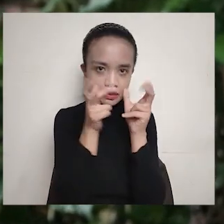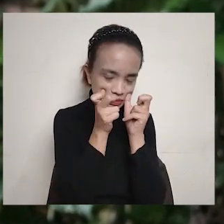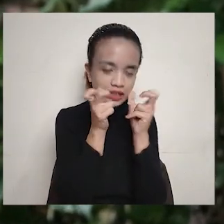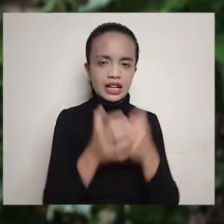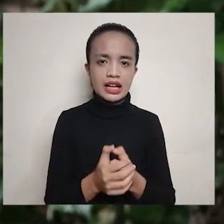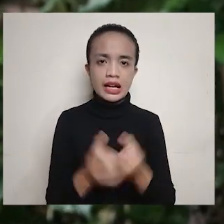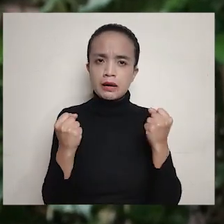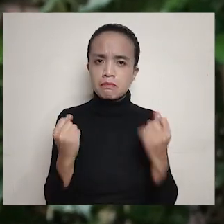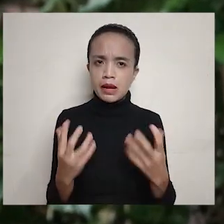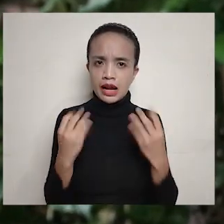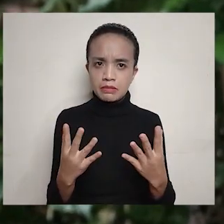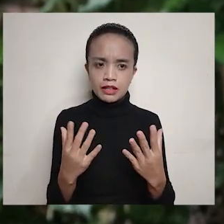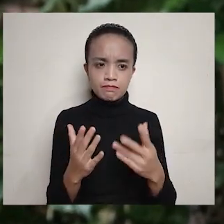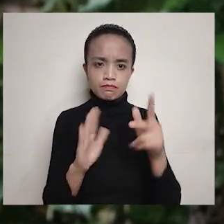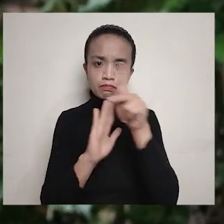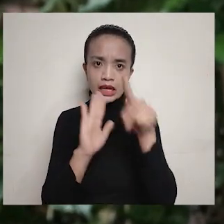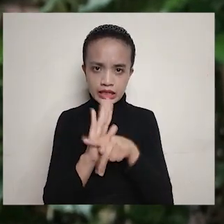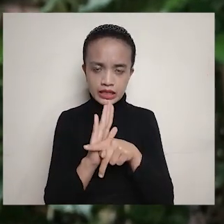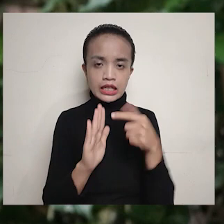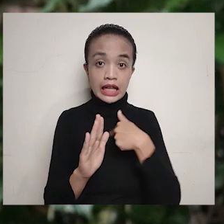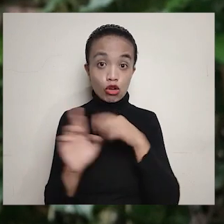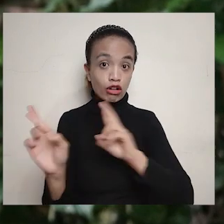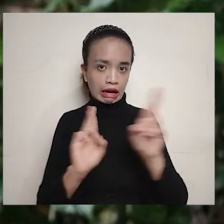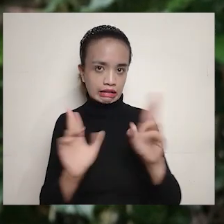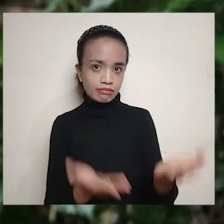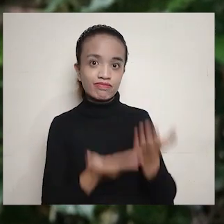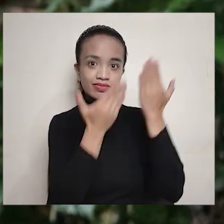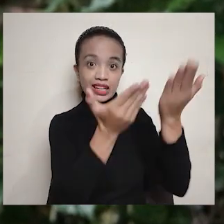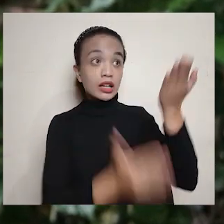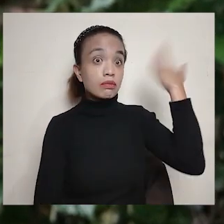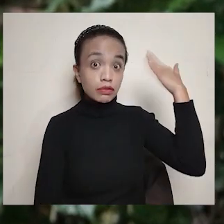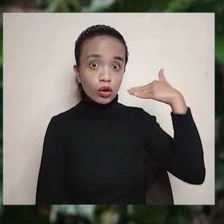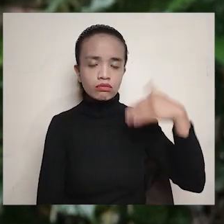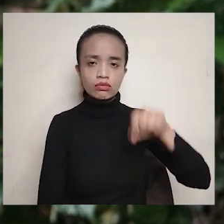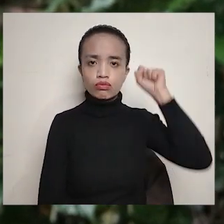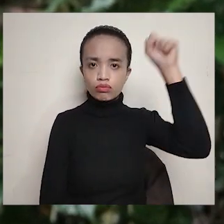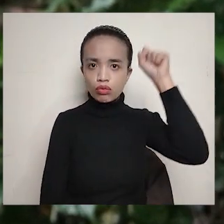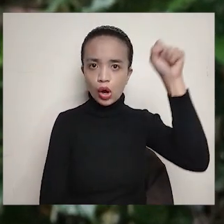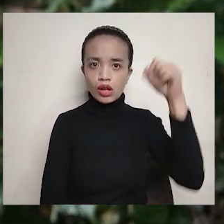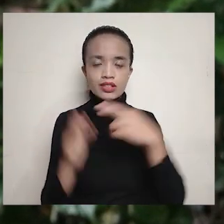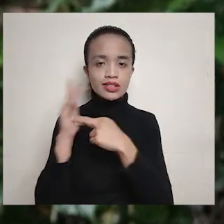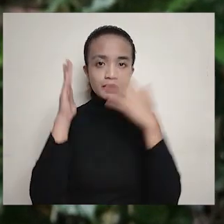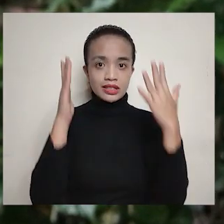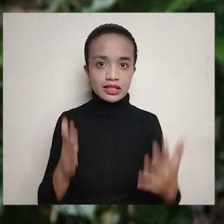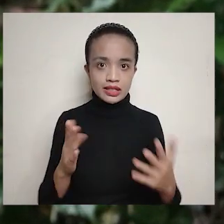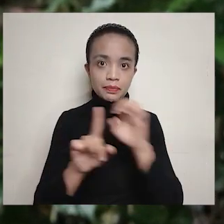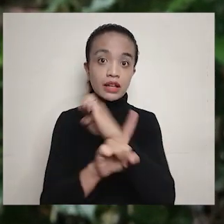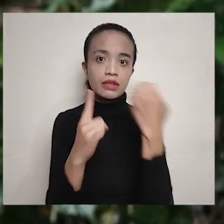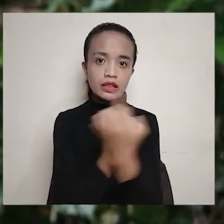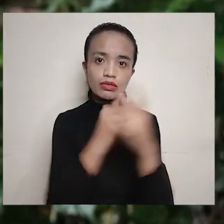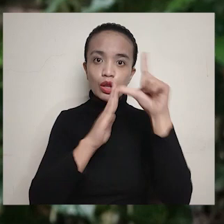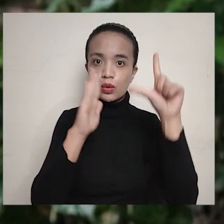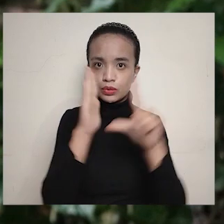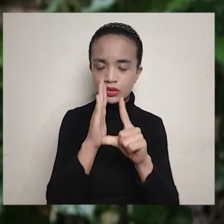akong nakahandang itutulak na mga panukalang batas. No? Yung mga dati ko nang ipinagalaban sa House of Representatives, no? Mga environmental